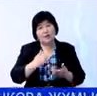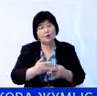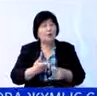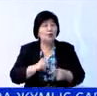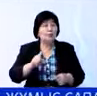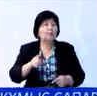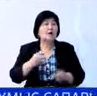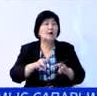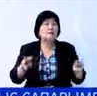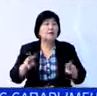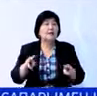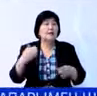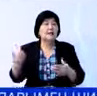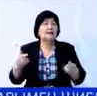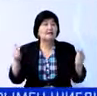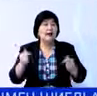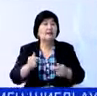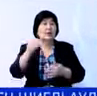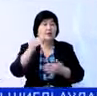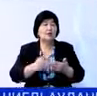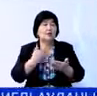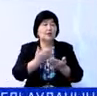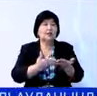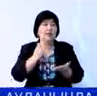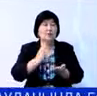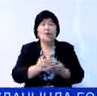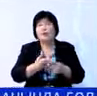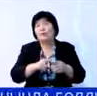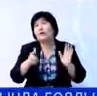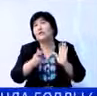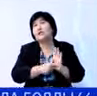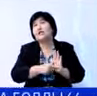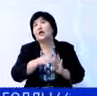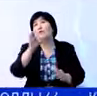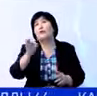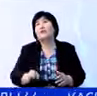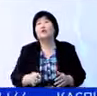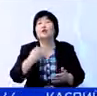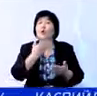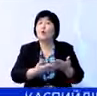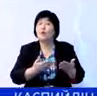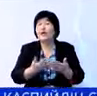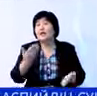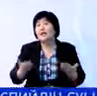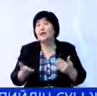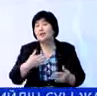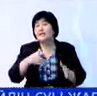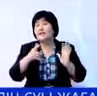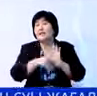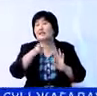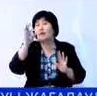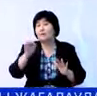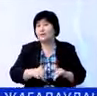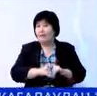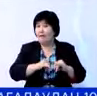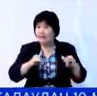жерде министрлік тарапынан нақты көрсетілген көрсеткіш бар. Бұл 7% көрсеткіш. Егер біз 7%-тен